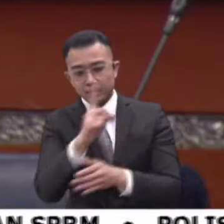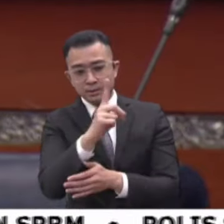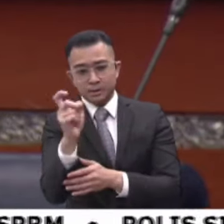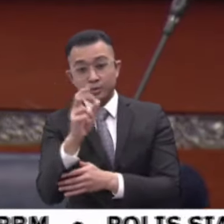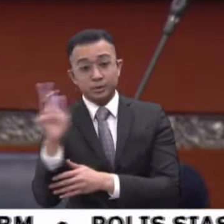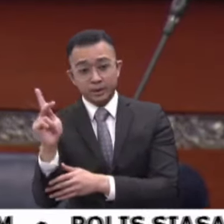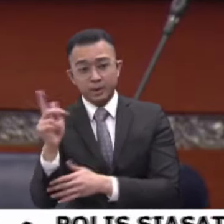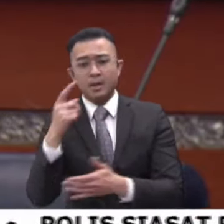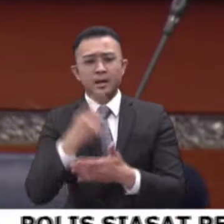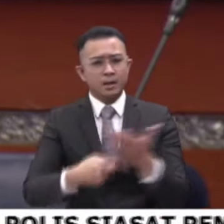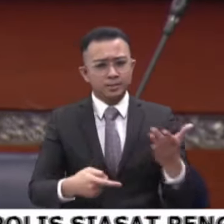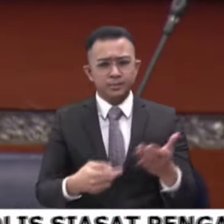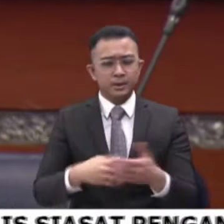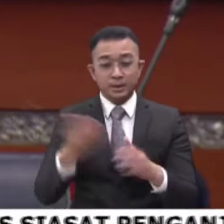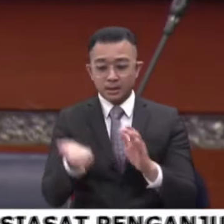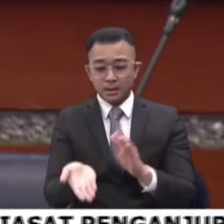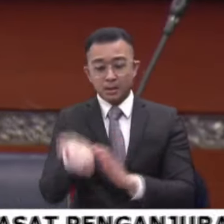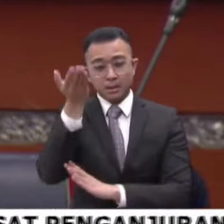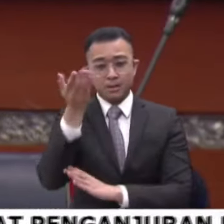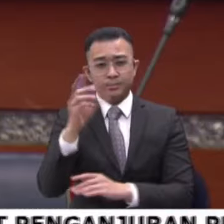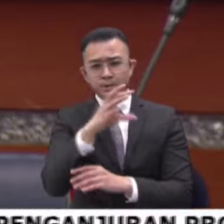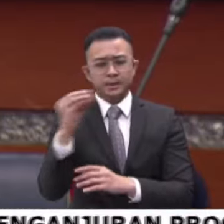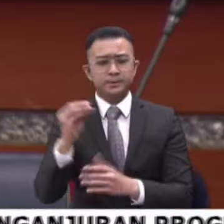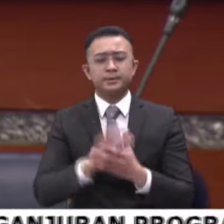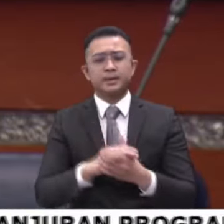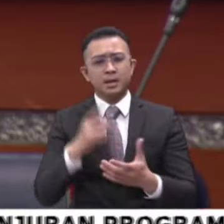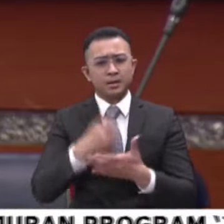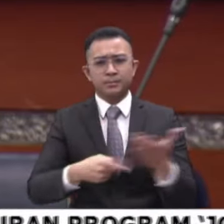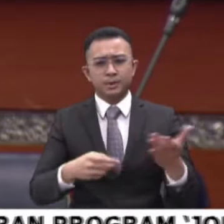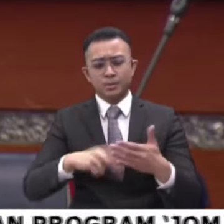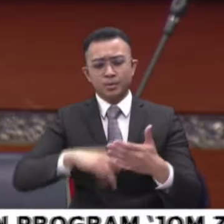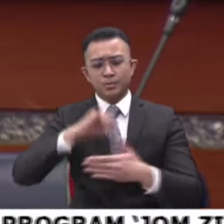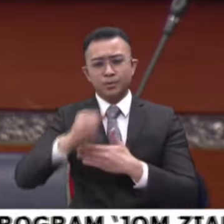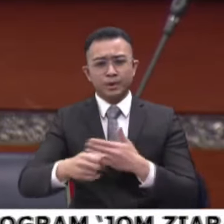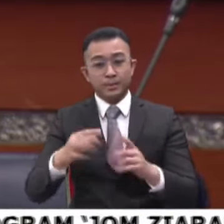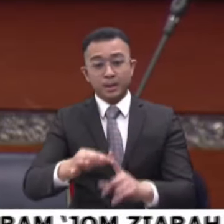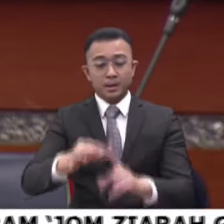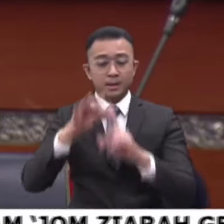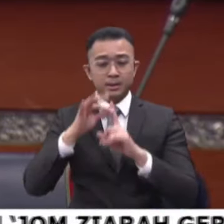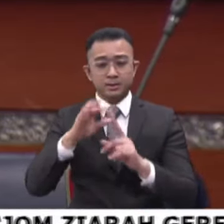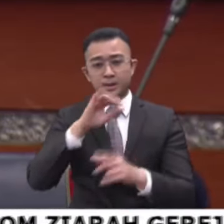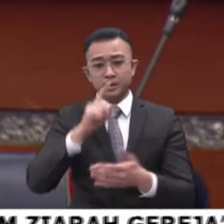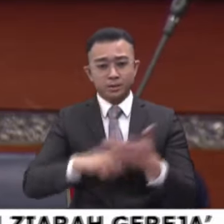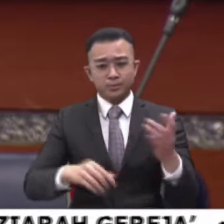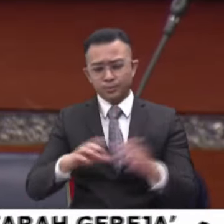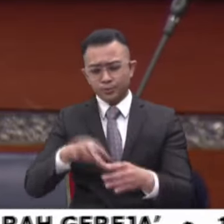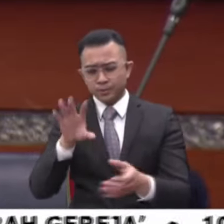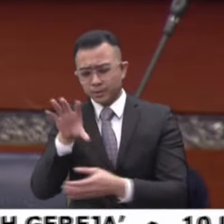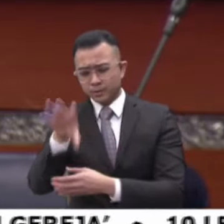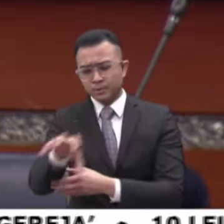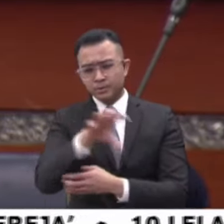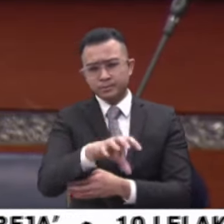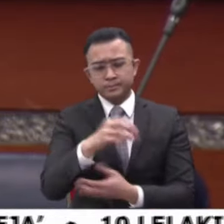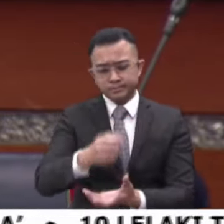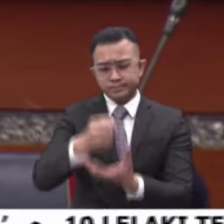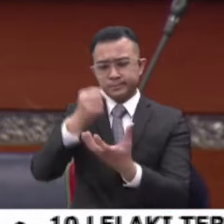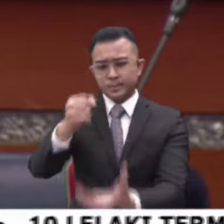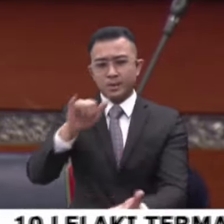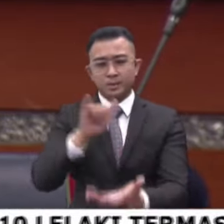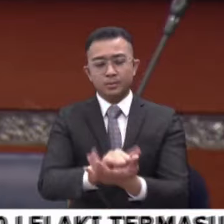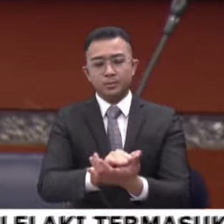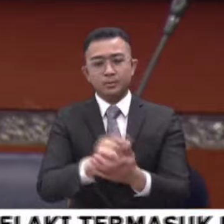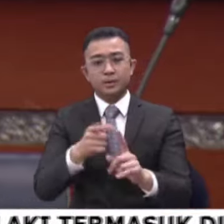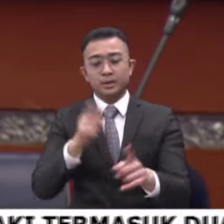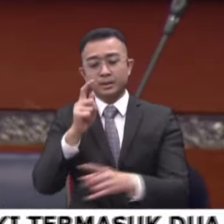100,000. apakah ia akan dinaikkan dan juga apakah program-program khas ataupun skop pendanaan